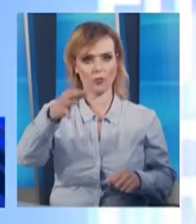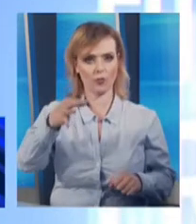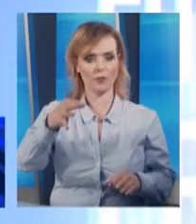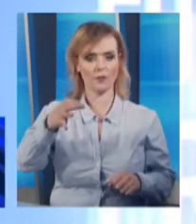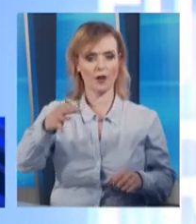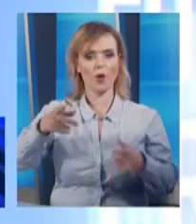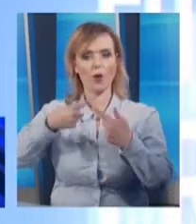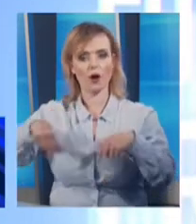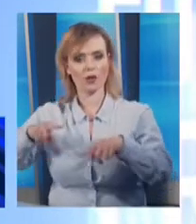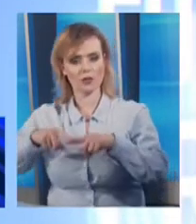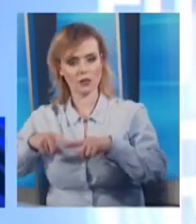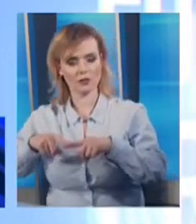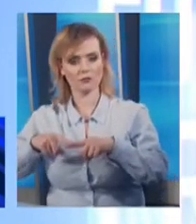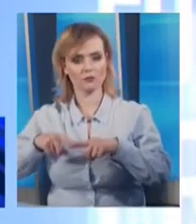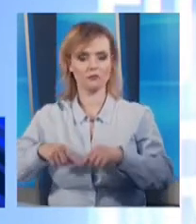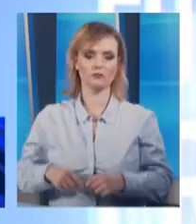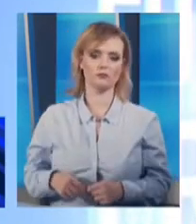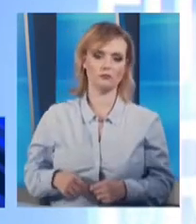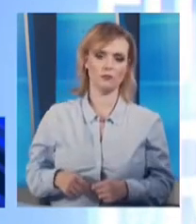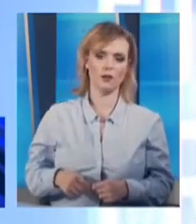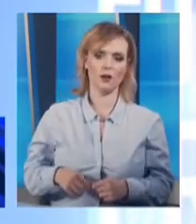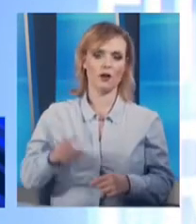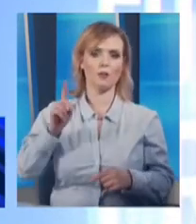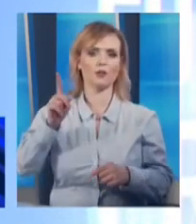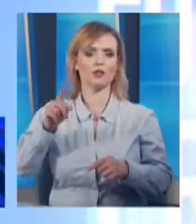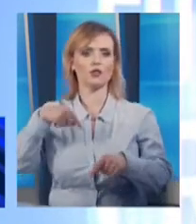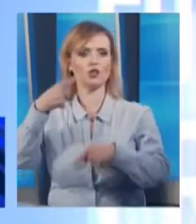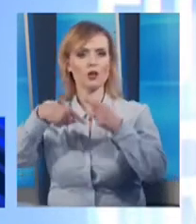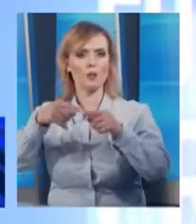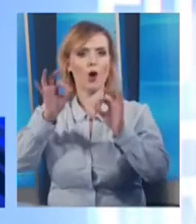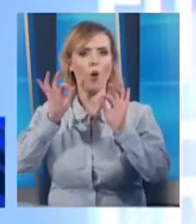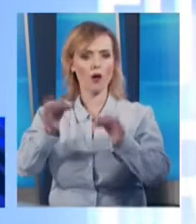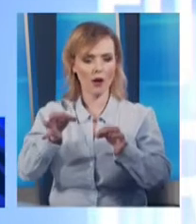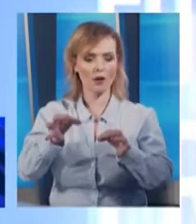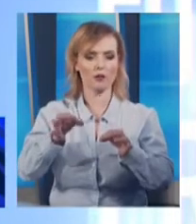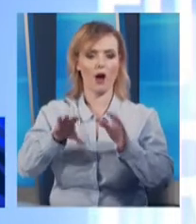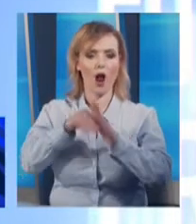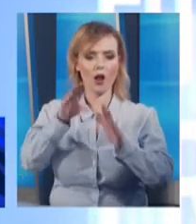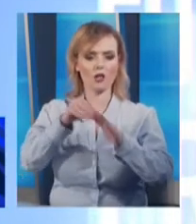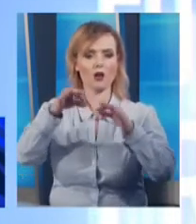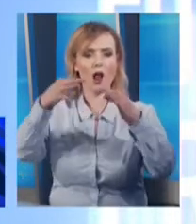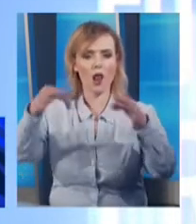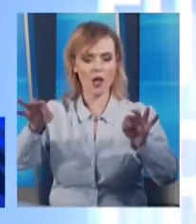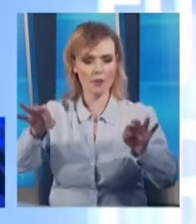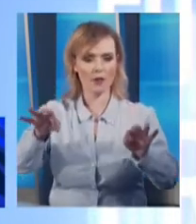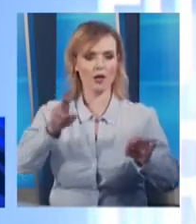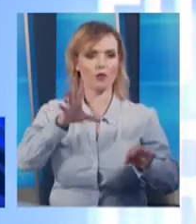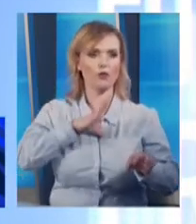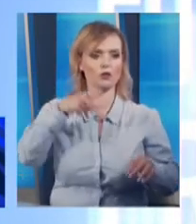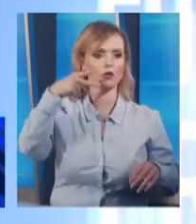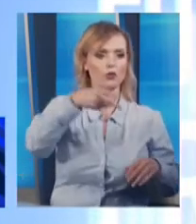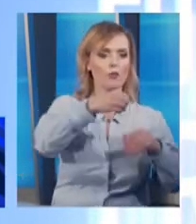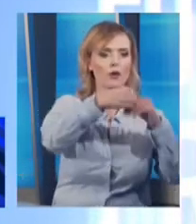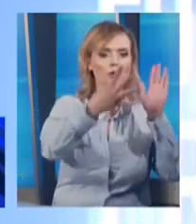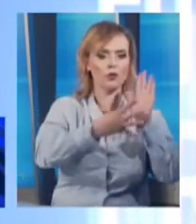pot spune, organiza, cred că printre cele mai corecte alegeri libere locale din 2019. Eu cred că